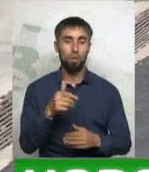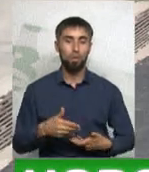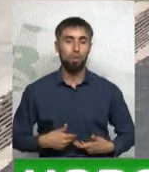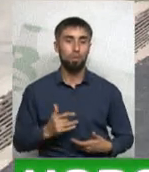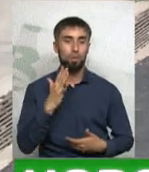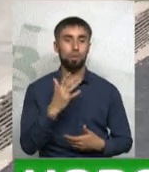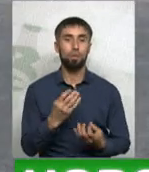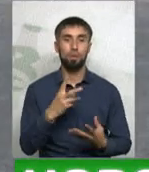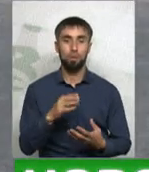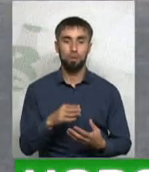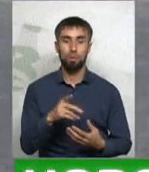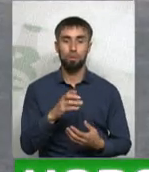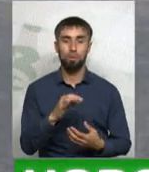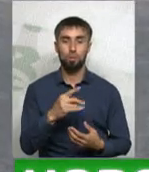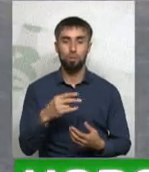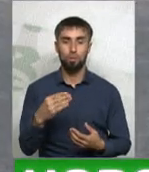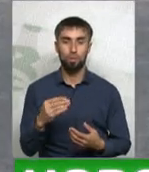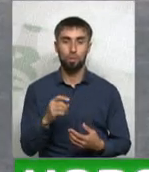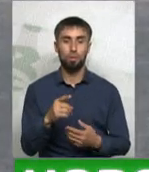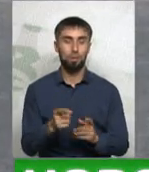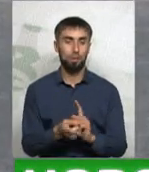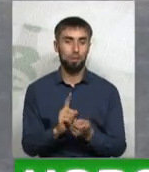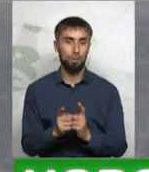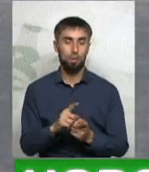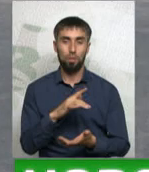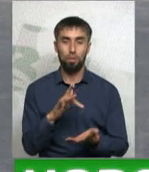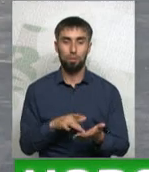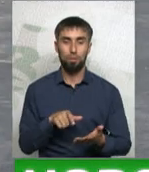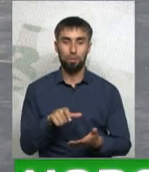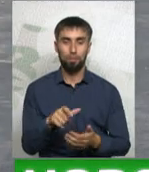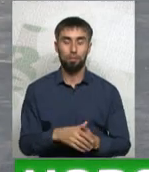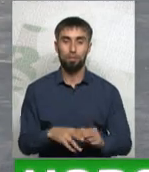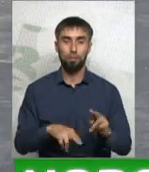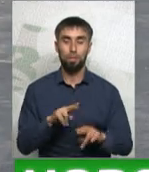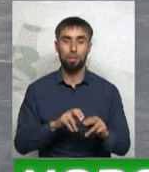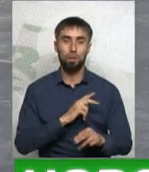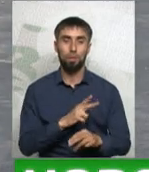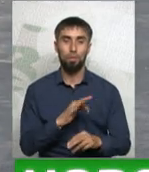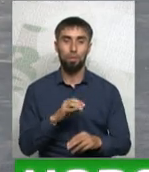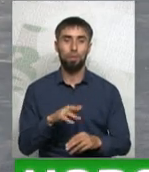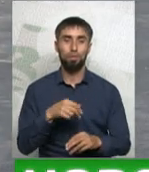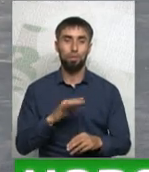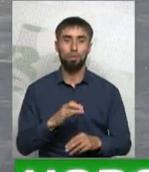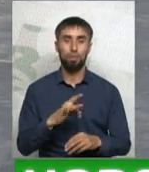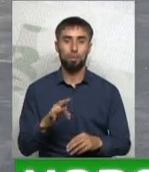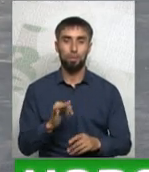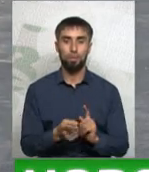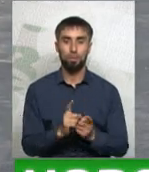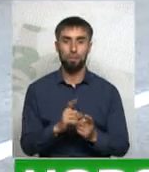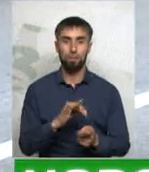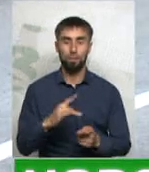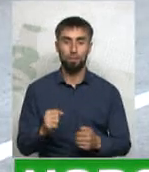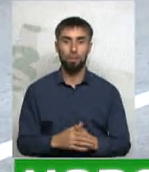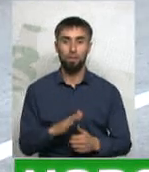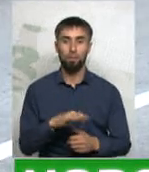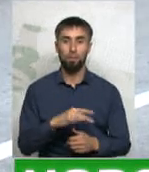один десяток лет. Сунже с каждым годом продолжает приобретать городские очертания. Строятся социальные объекты, парки, скверы, обновляется инфраструктура,